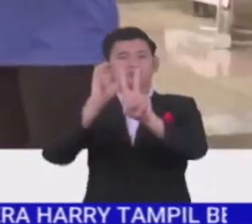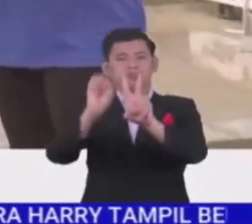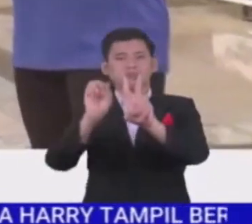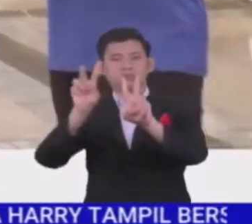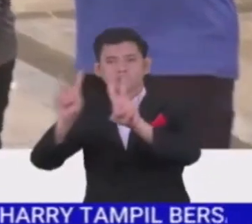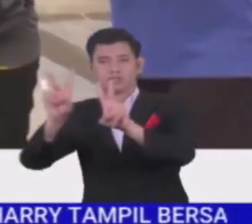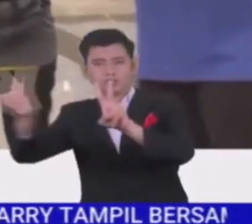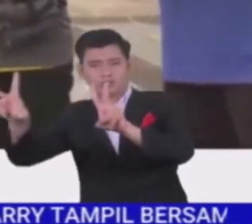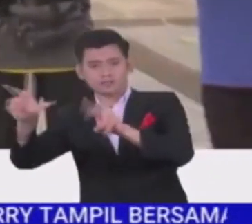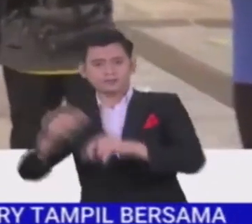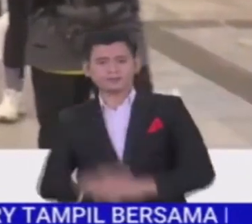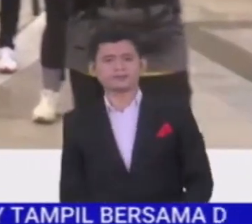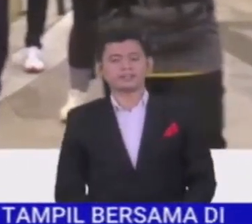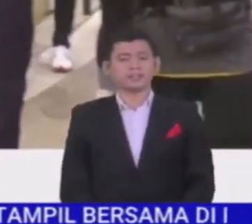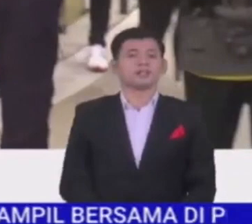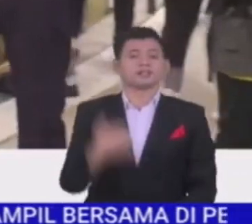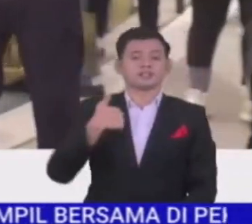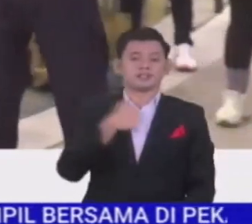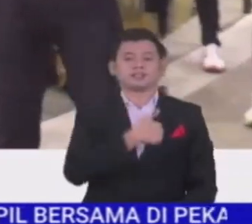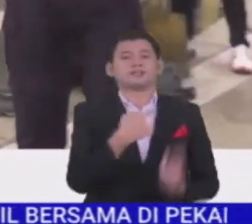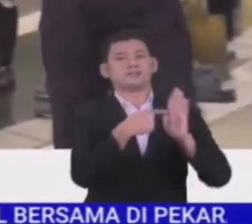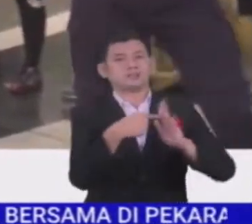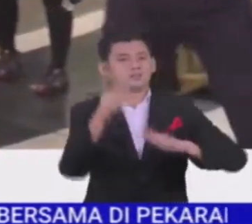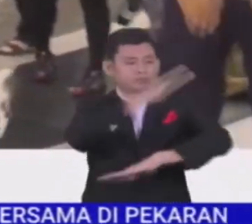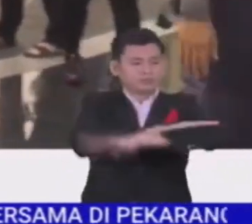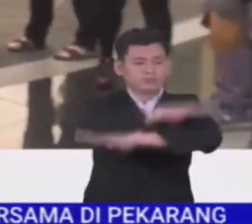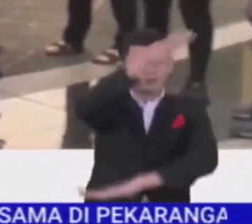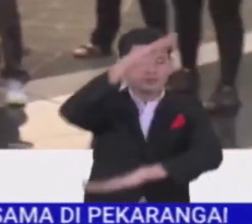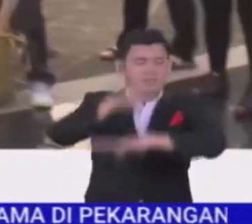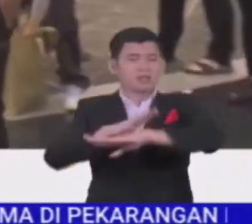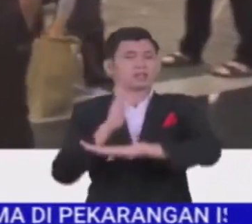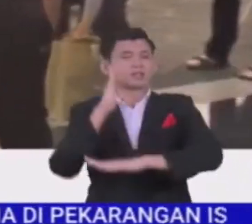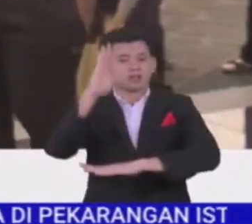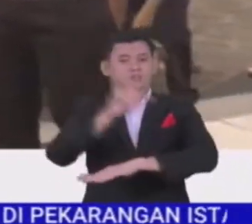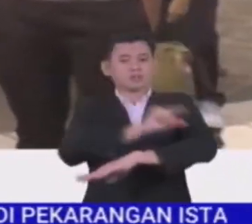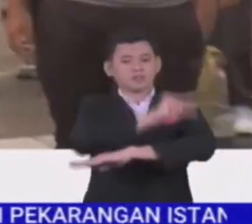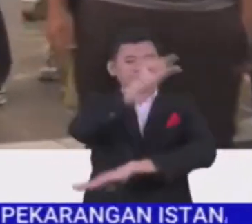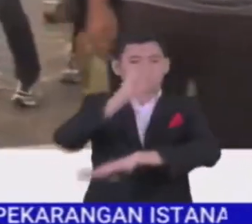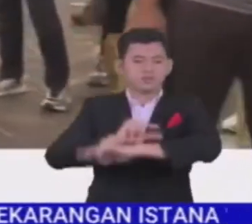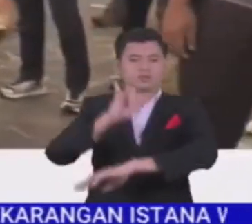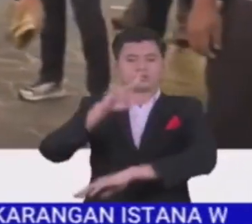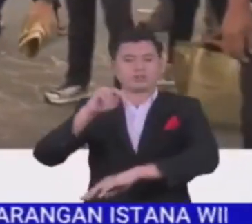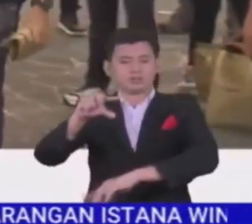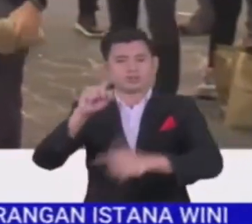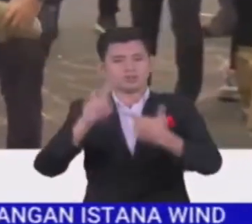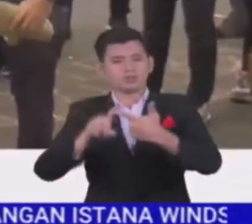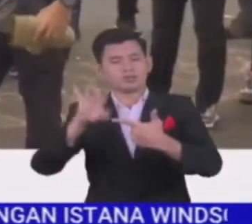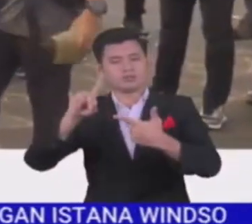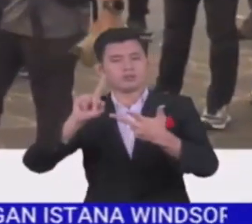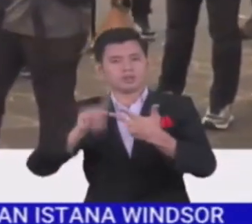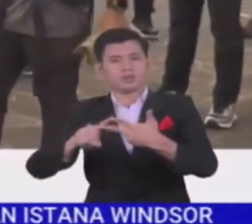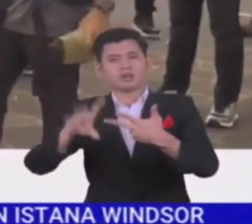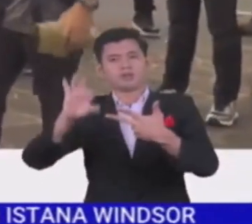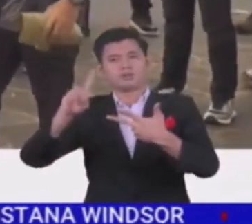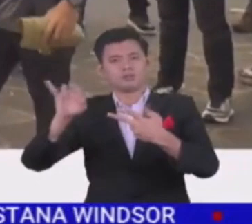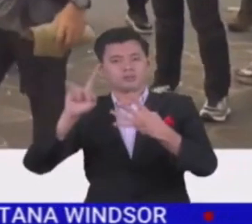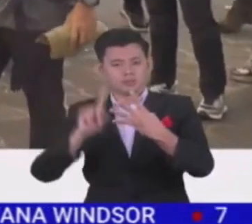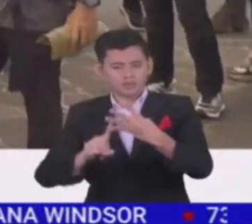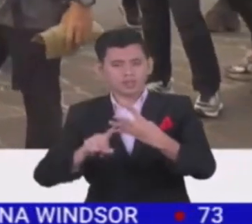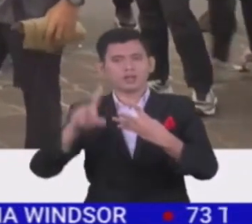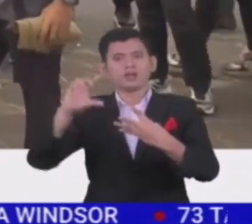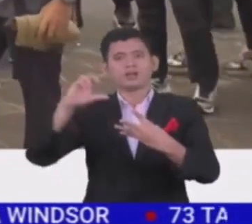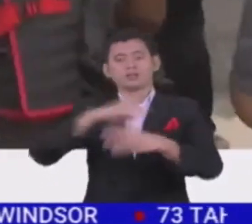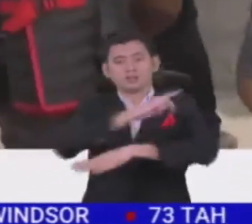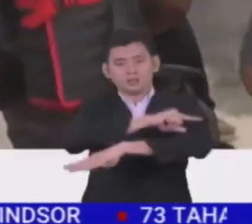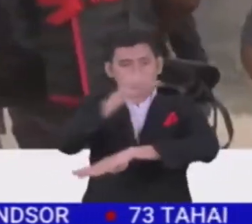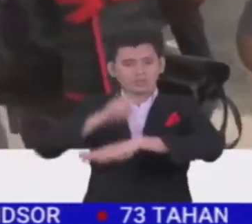Untuk kelangsungan yang kita bawakan, puncak yang bakal ditawan ialah Gunung Yong Yap, Gunung Camah, Gunung Kelbu dan Gunung